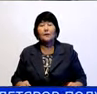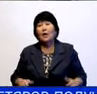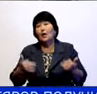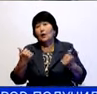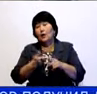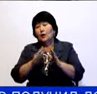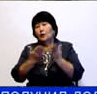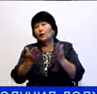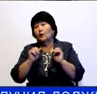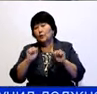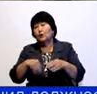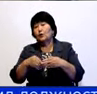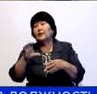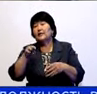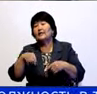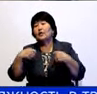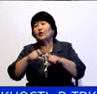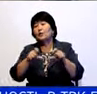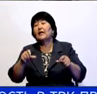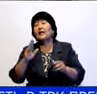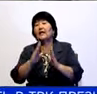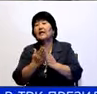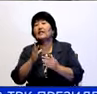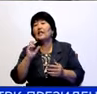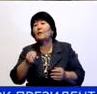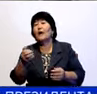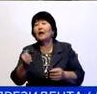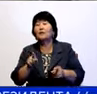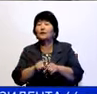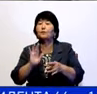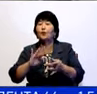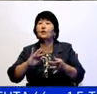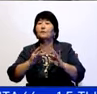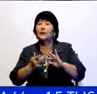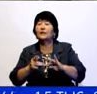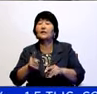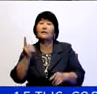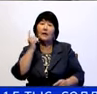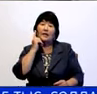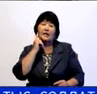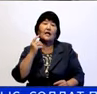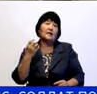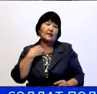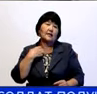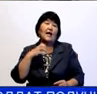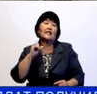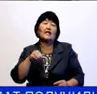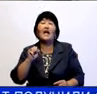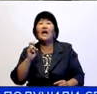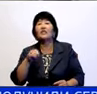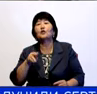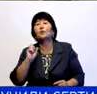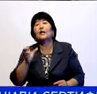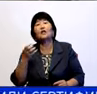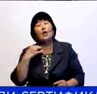Сегодня эту книгу можно купить в сети магазинов «Ктап Ал», а также загрузить через мобильное приложение «Смарт Хазлорда» и сайт «IT-парк Хазлорда».